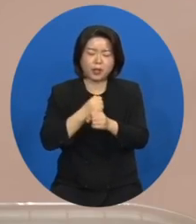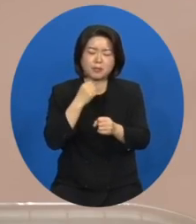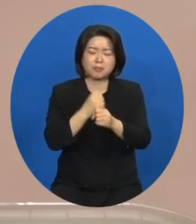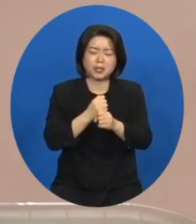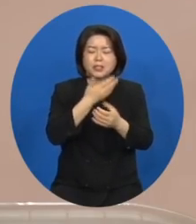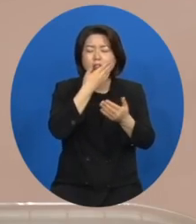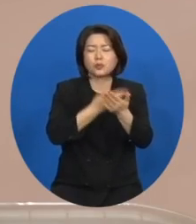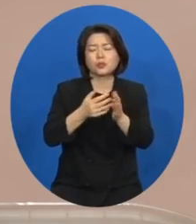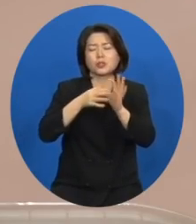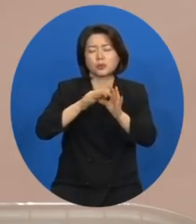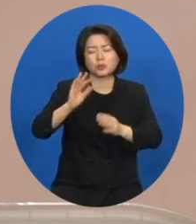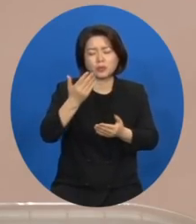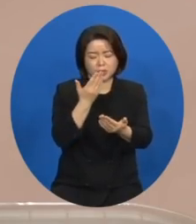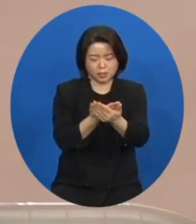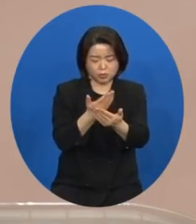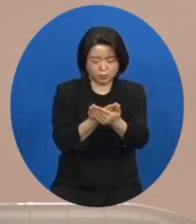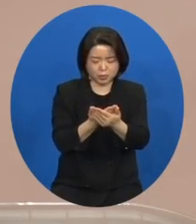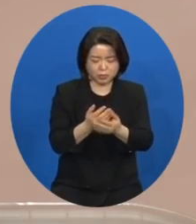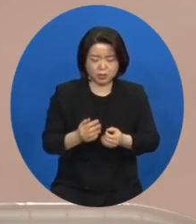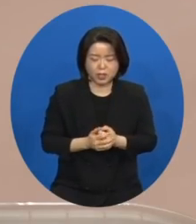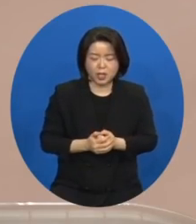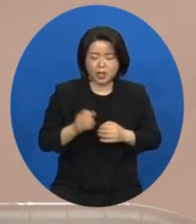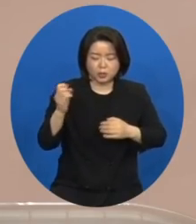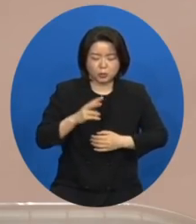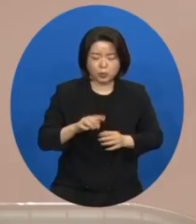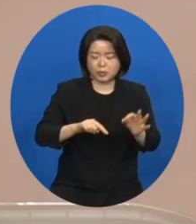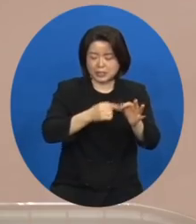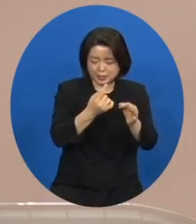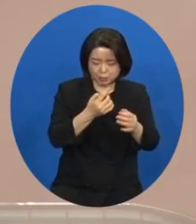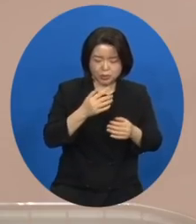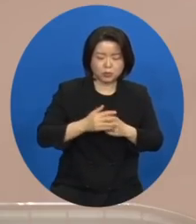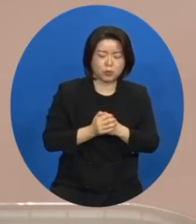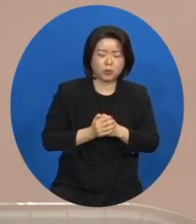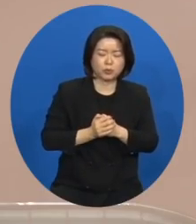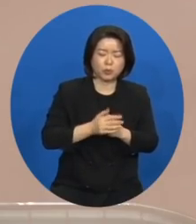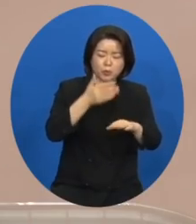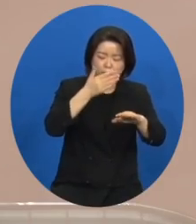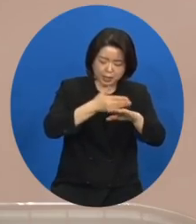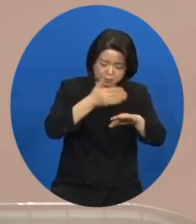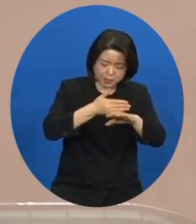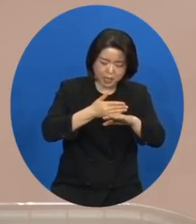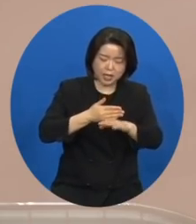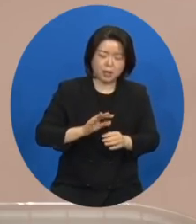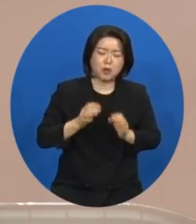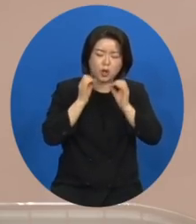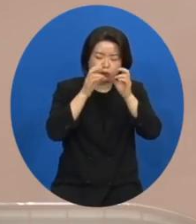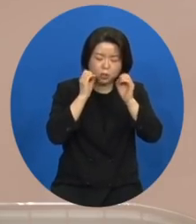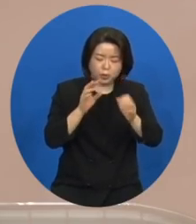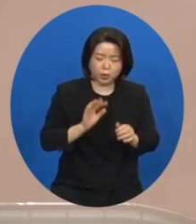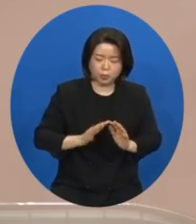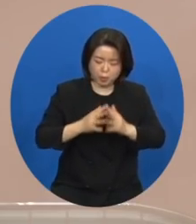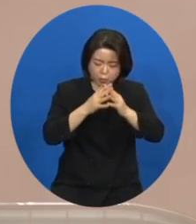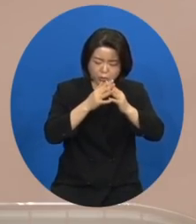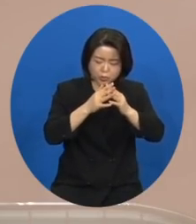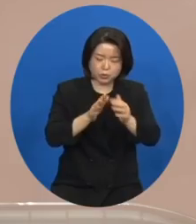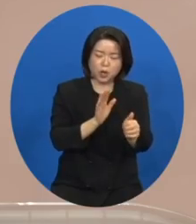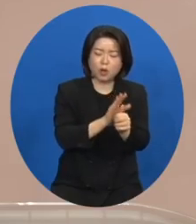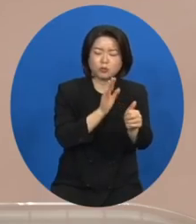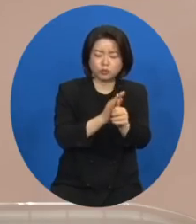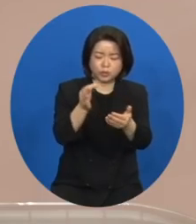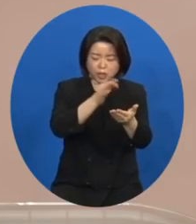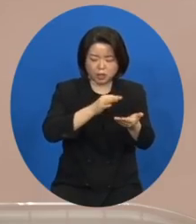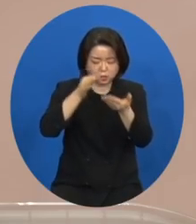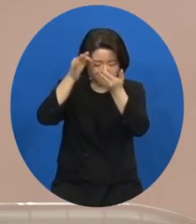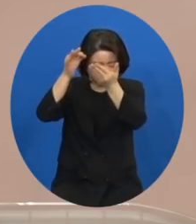주시옵소서 머리 특별히 하나님 십일조로 또한 감성 놈으로 성 경 검 으로 검색한 금으로 9.9% 주님께 올려드립니다